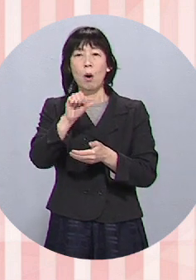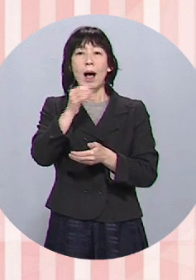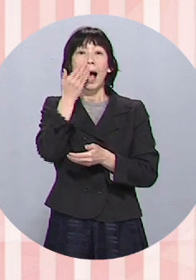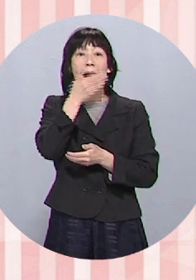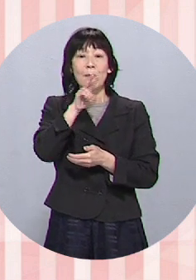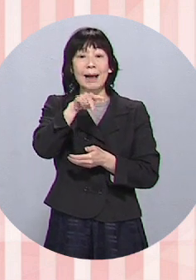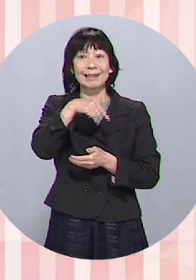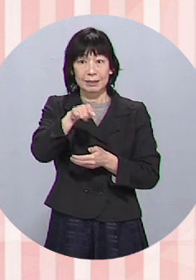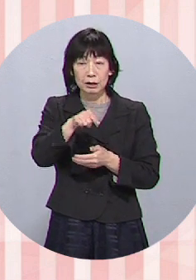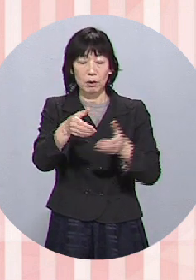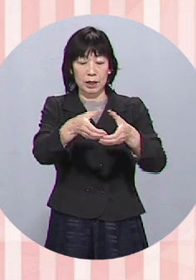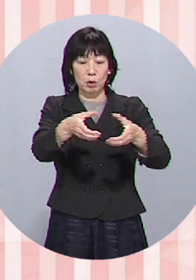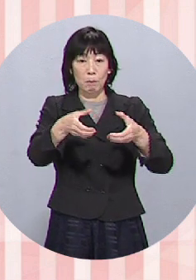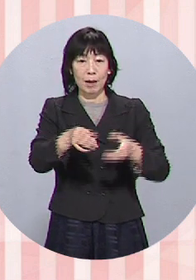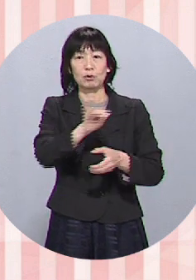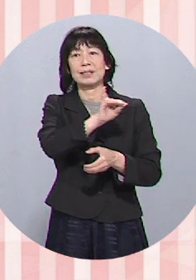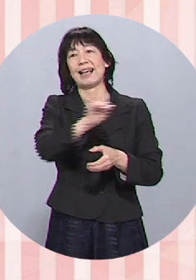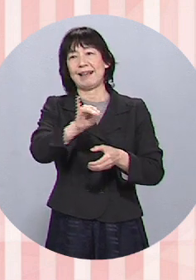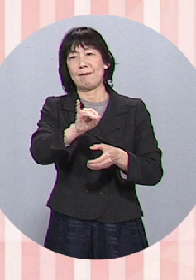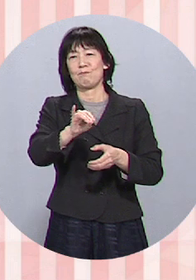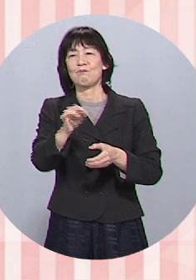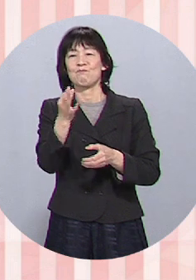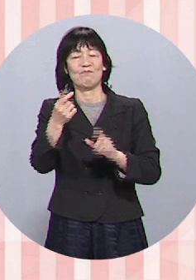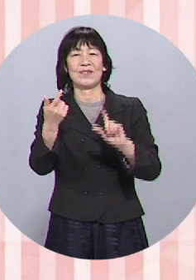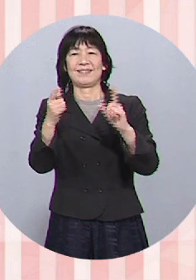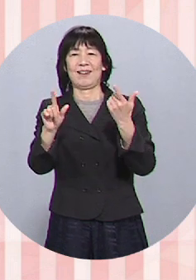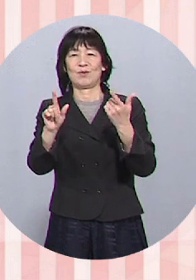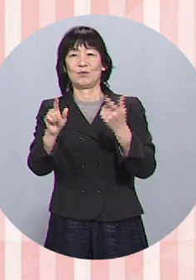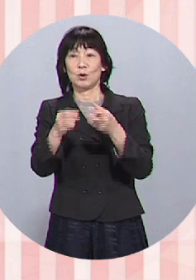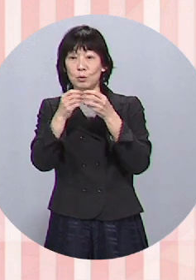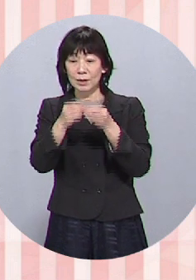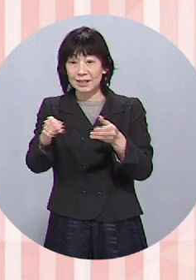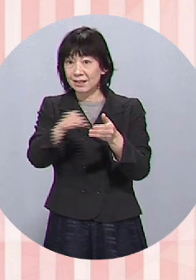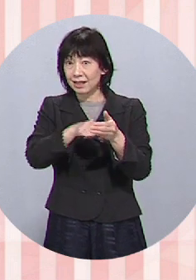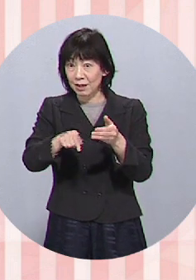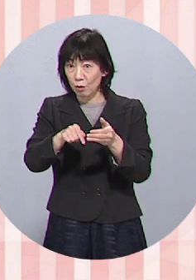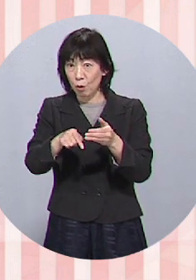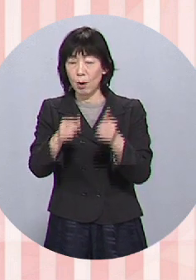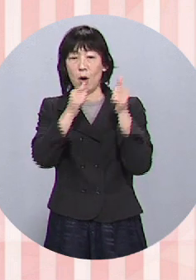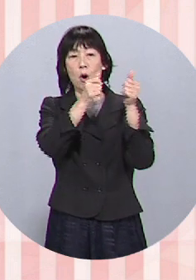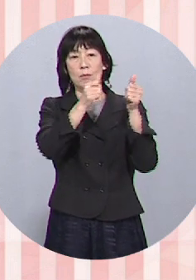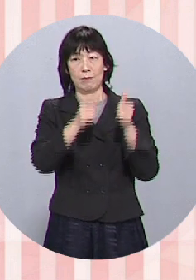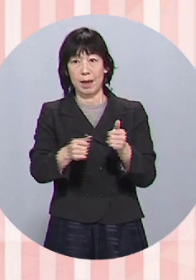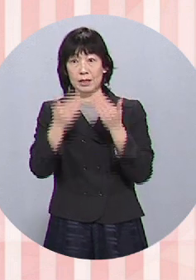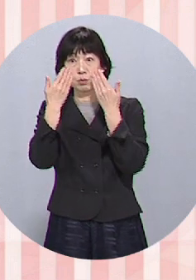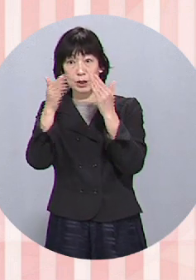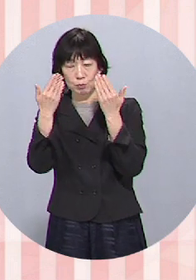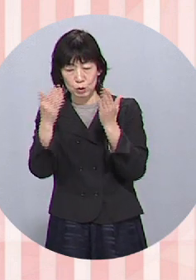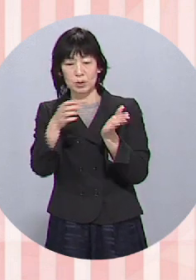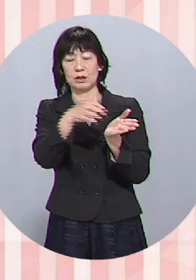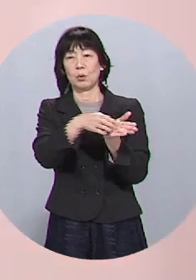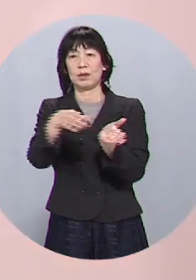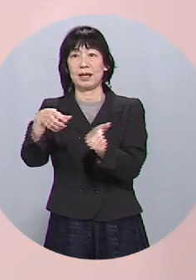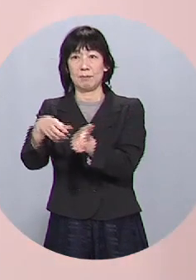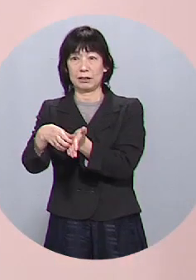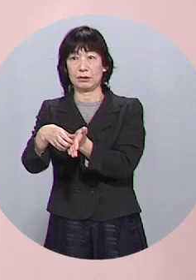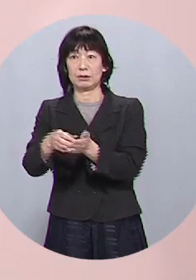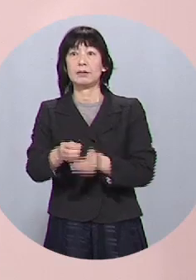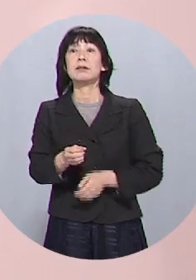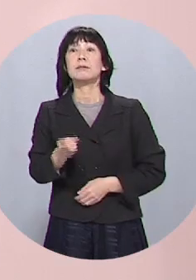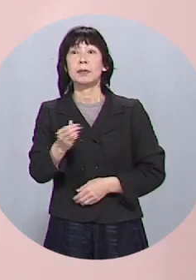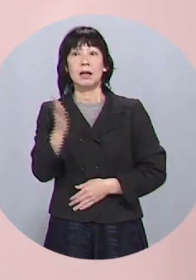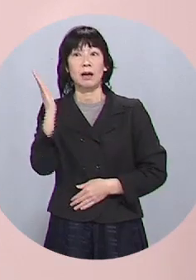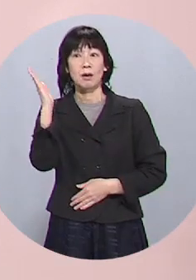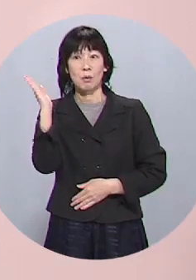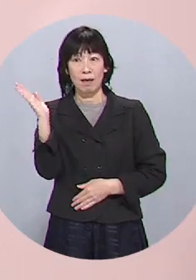ック1000円とのことです。いちご狩りなどの詳しい情報はホームページ、Facebook で掲載をしています。